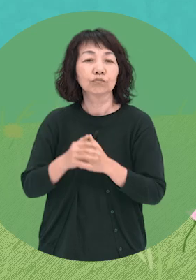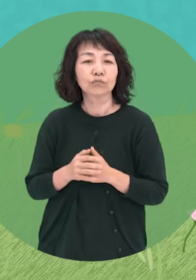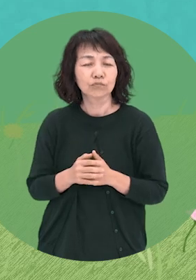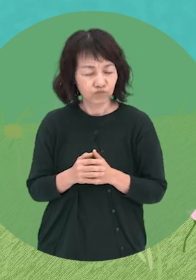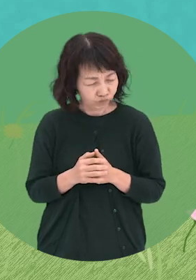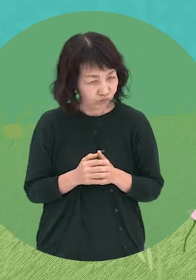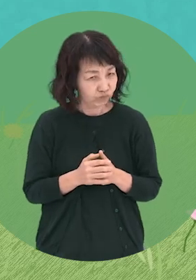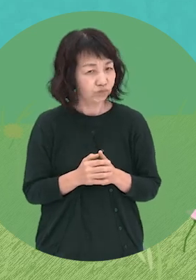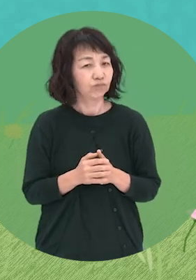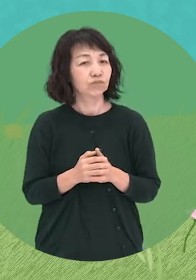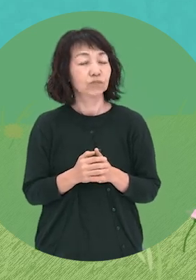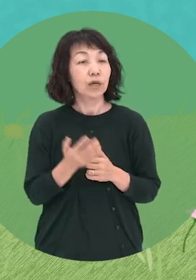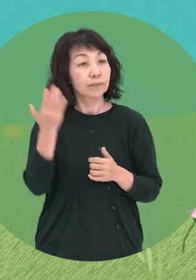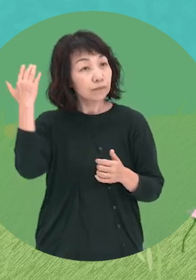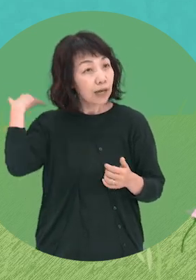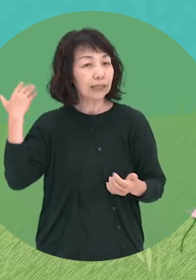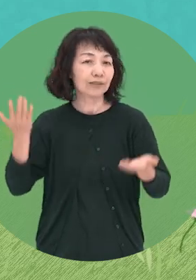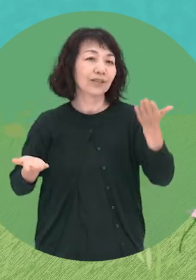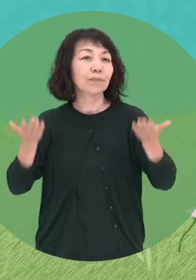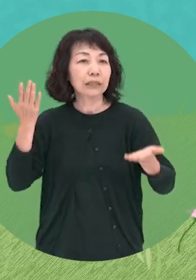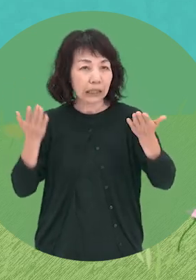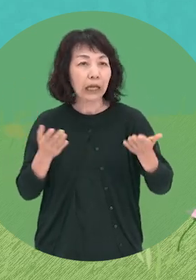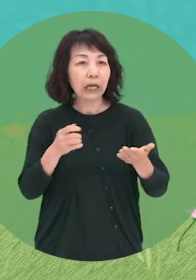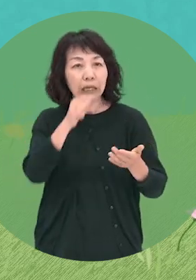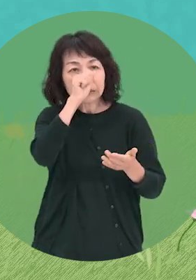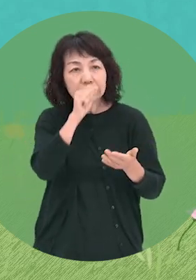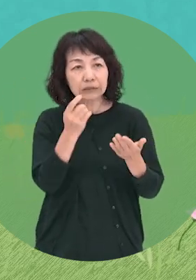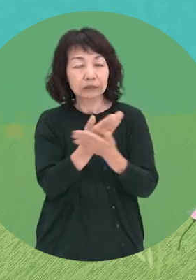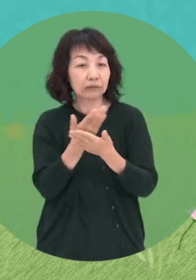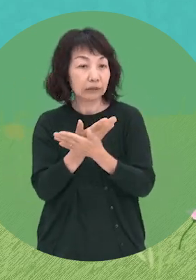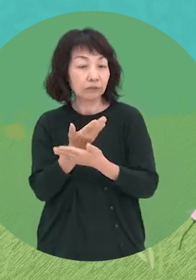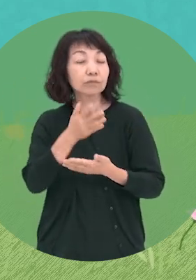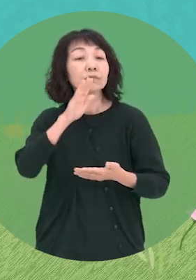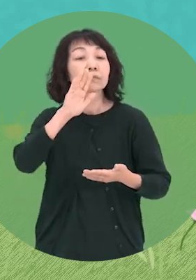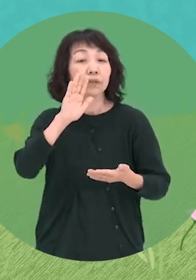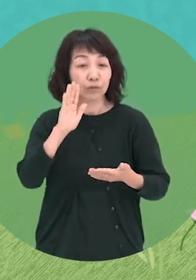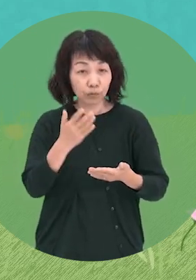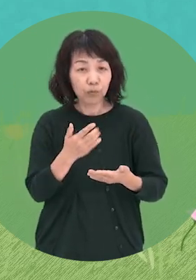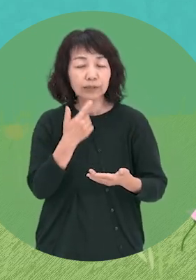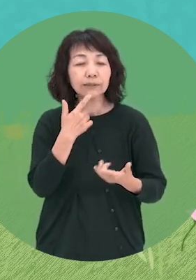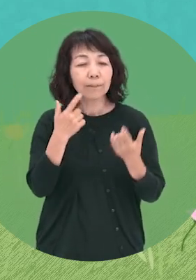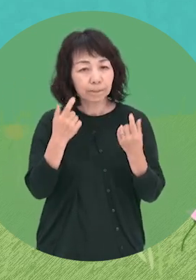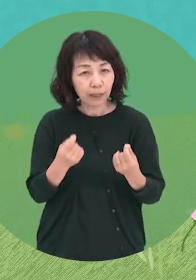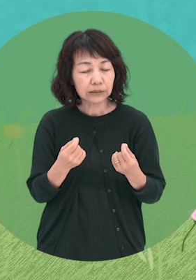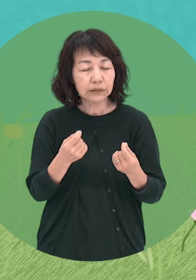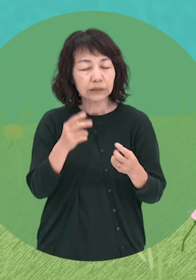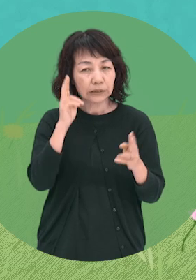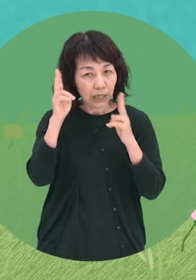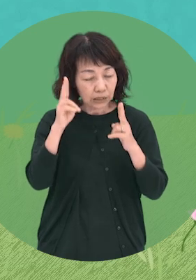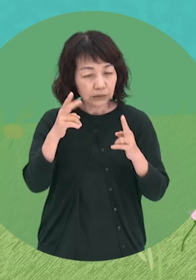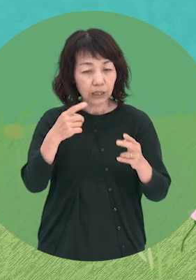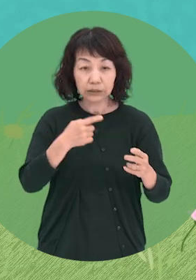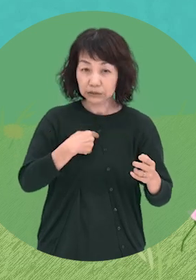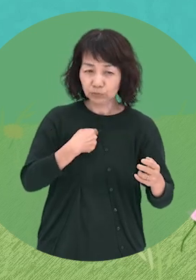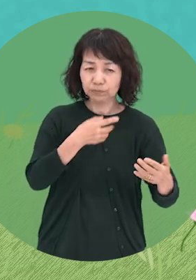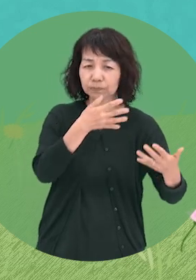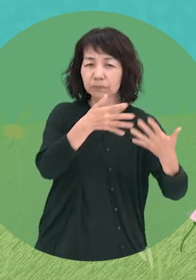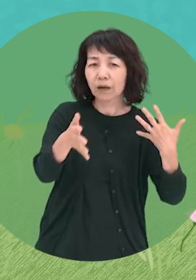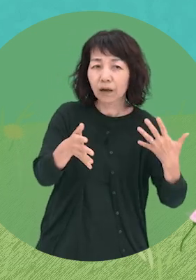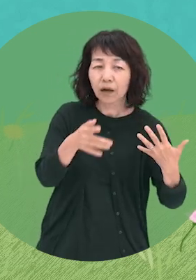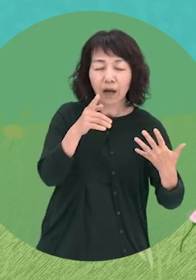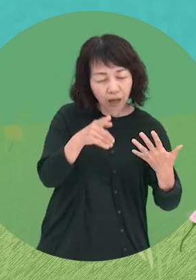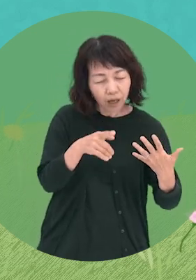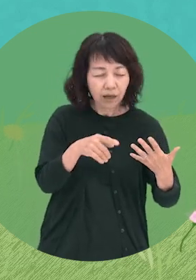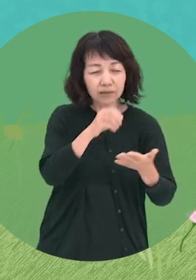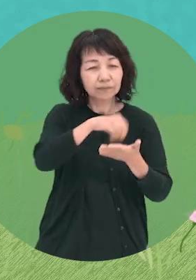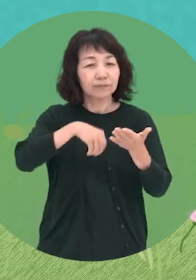ん、以前に比べると改善されてきているんだけど、それでもミスマッチなどを理由に辞めてしまう離職率